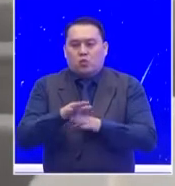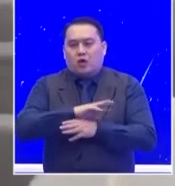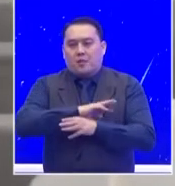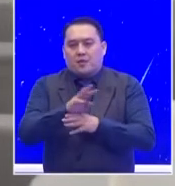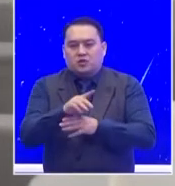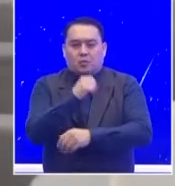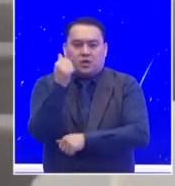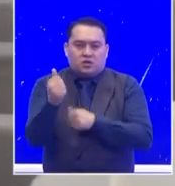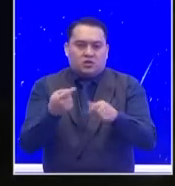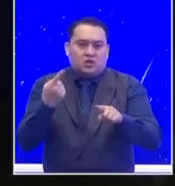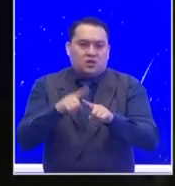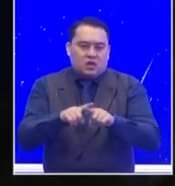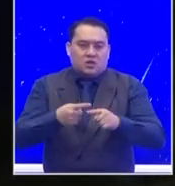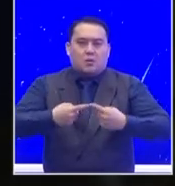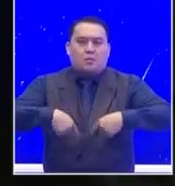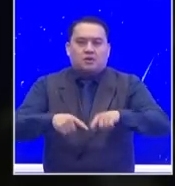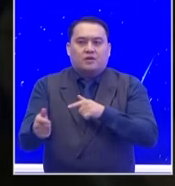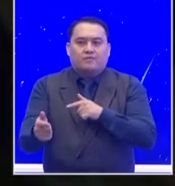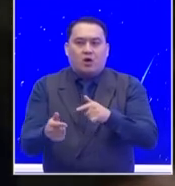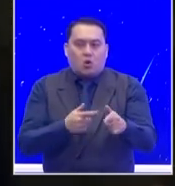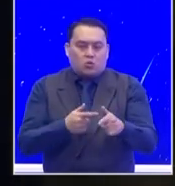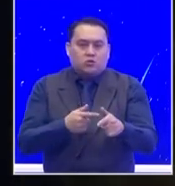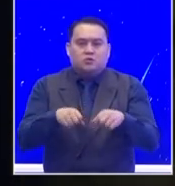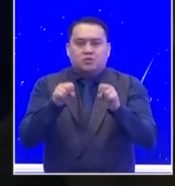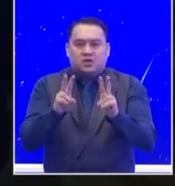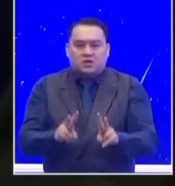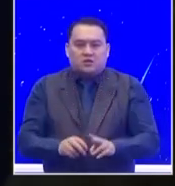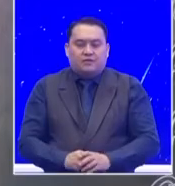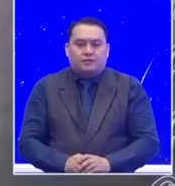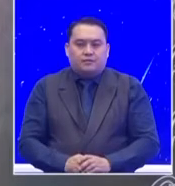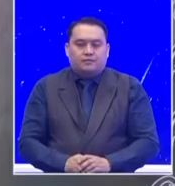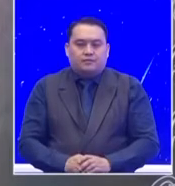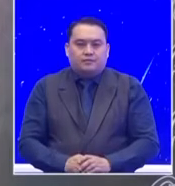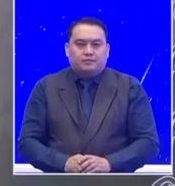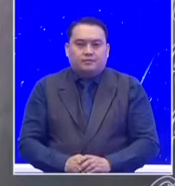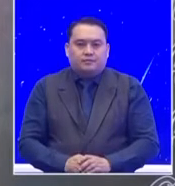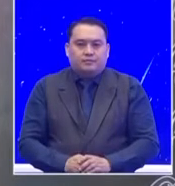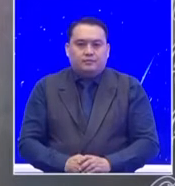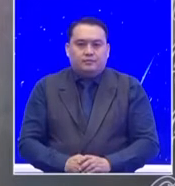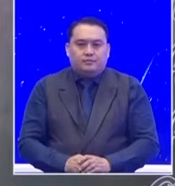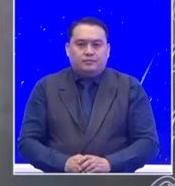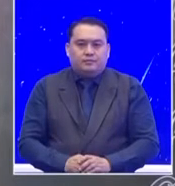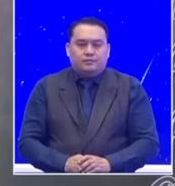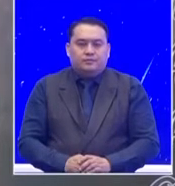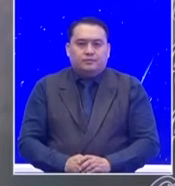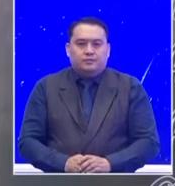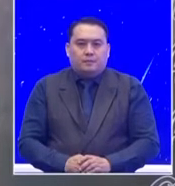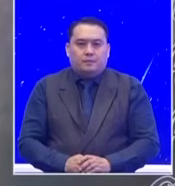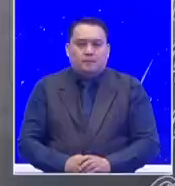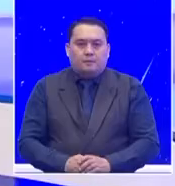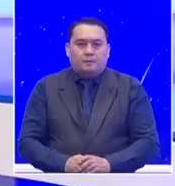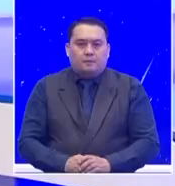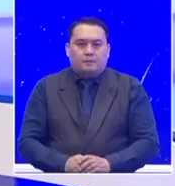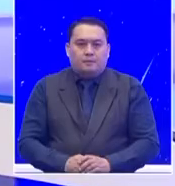оснащено материально-технической базой и готовит квалифицированных специалистов. Аделя Кжаркенова, Ерболат Антелов, телеканал ЖТСУ.